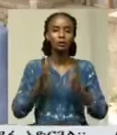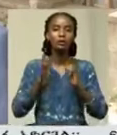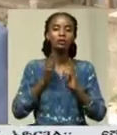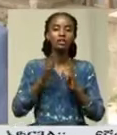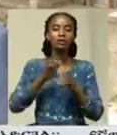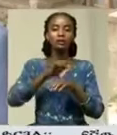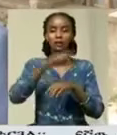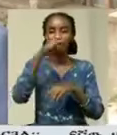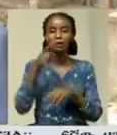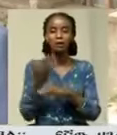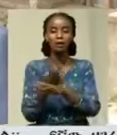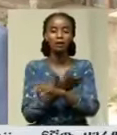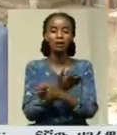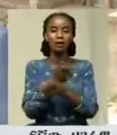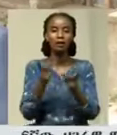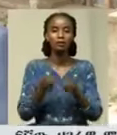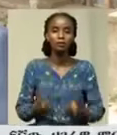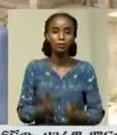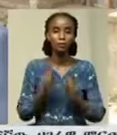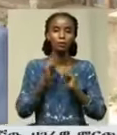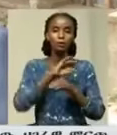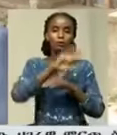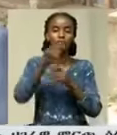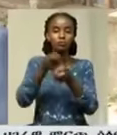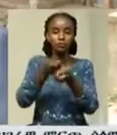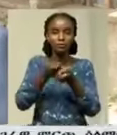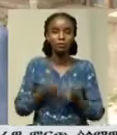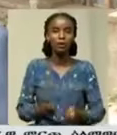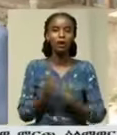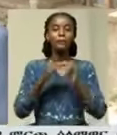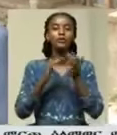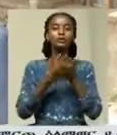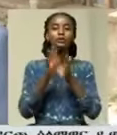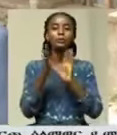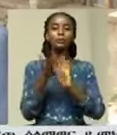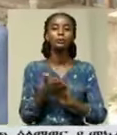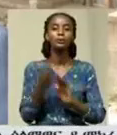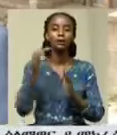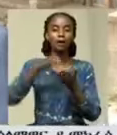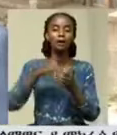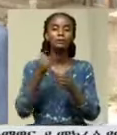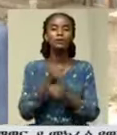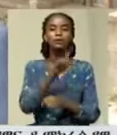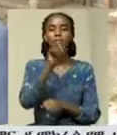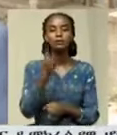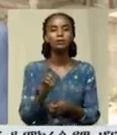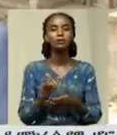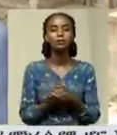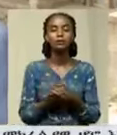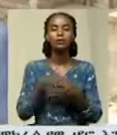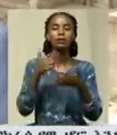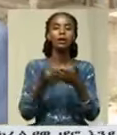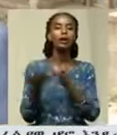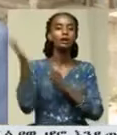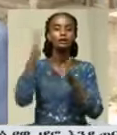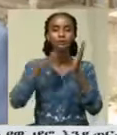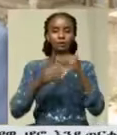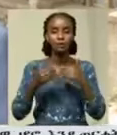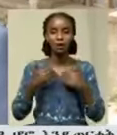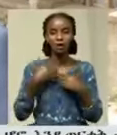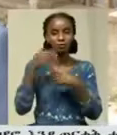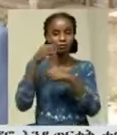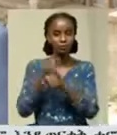ኤሪያ እንዲኖረው፣ በአጠቃላይ ለኑሮ ሳቢና አመቺ እንዲሆን አድርጎ እንደገና መስራትን ይጠይቃል። ይሄ ችግር እንዳለ